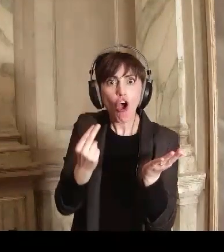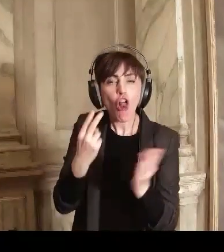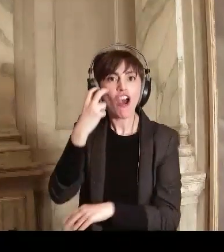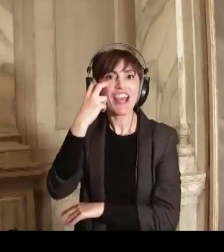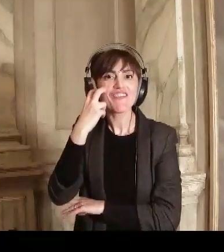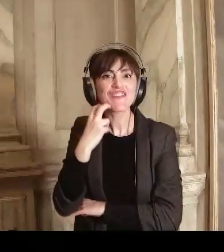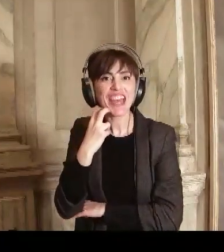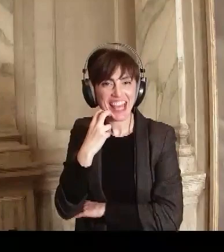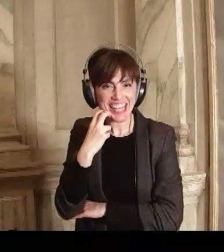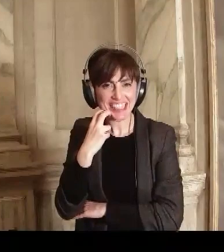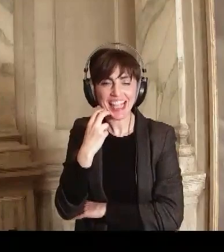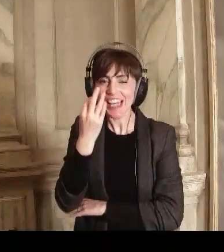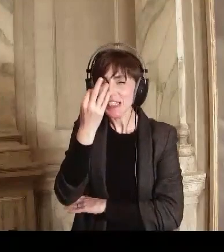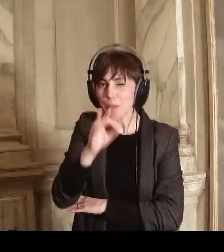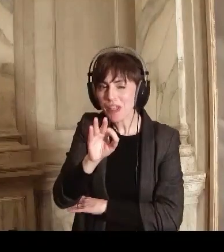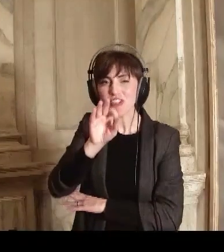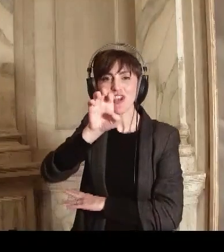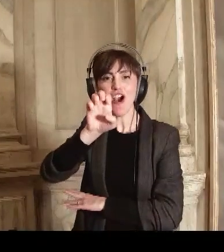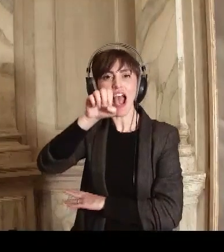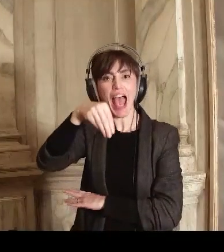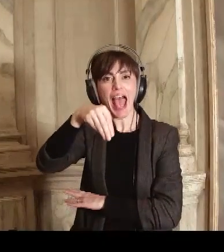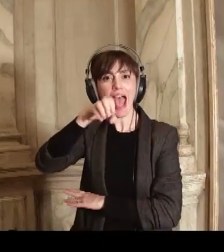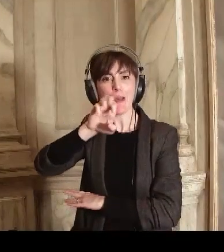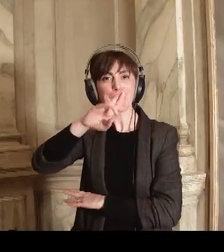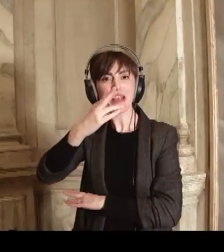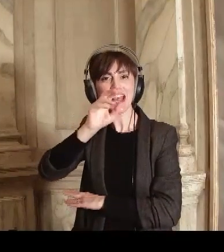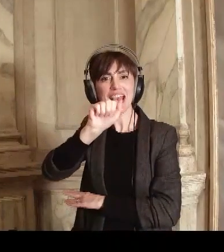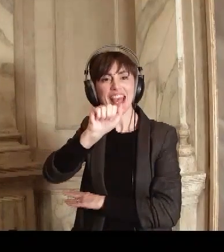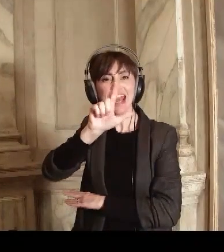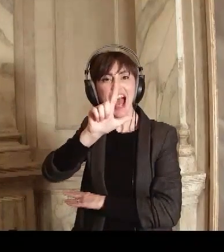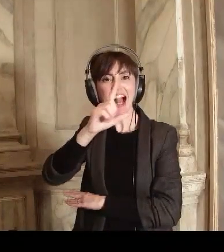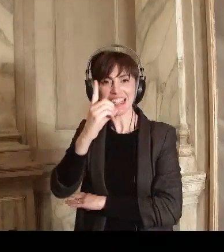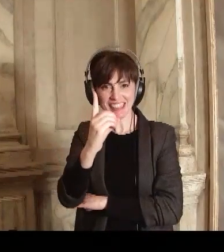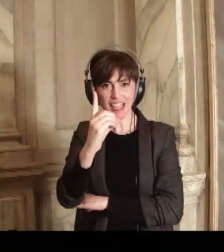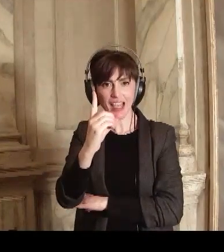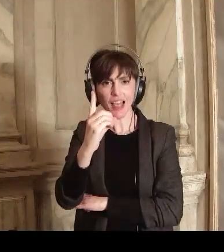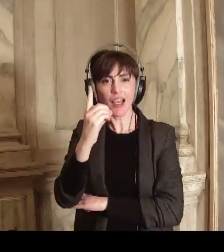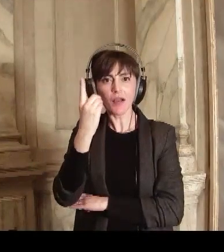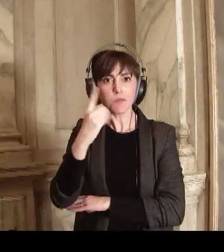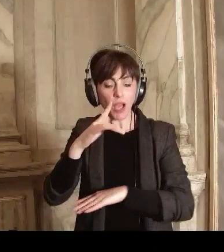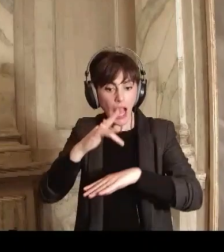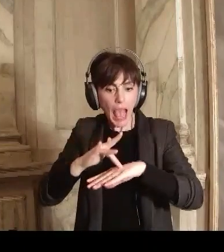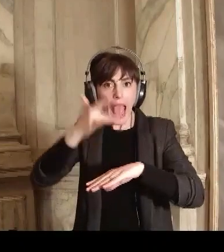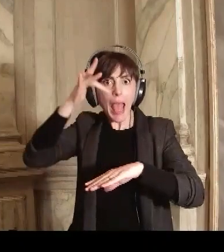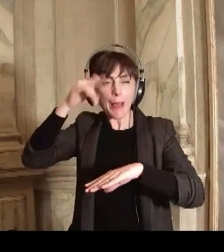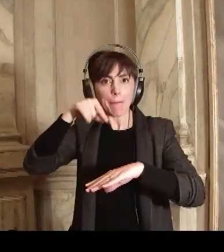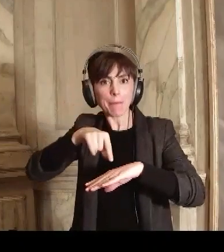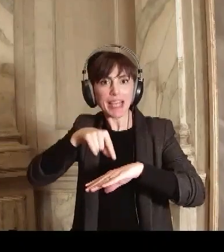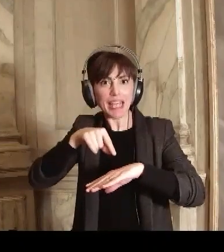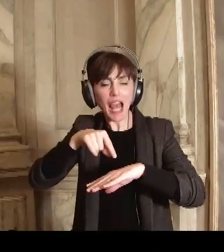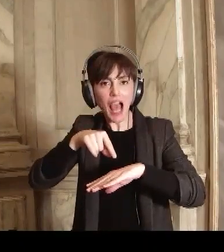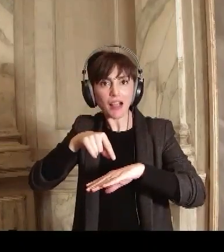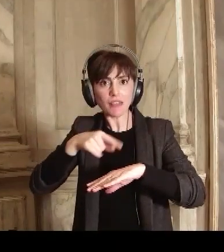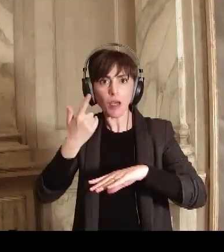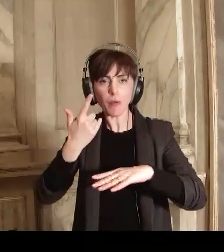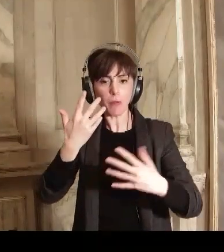tinta Emerald a fare da pigmento rabdomantico contro questo ostinato scolorare che